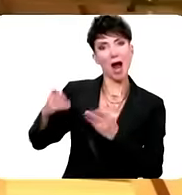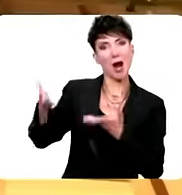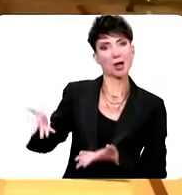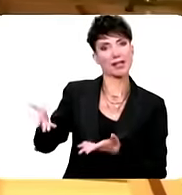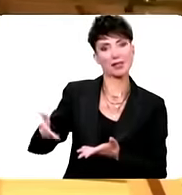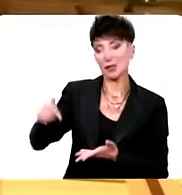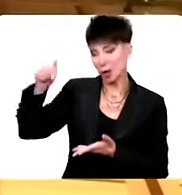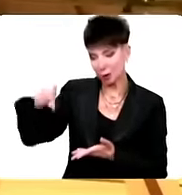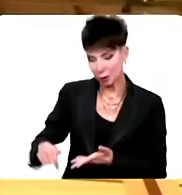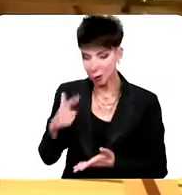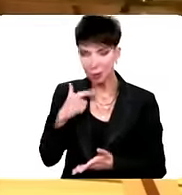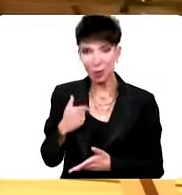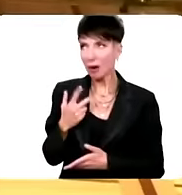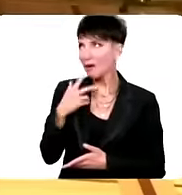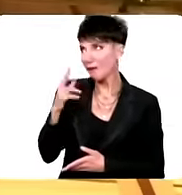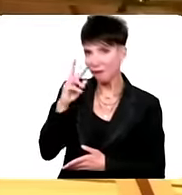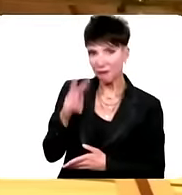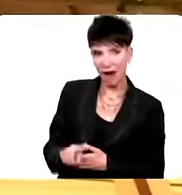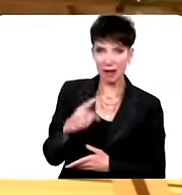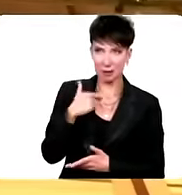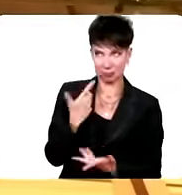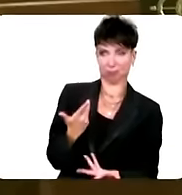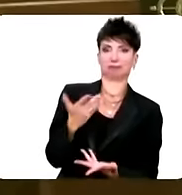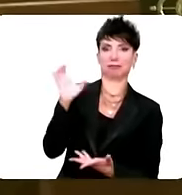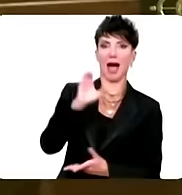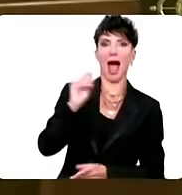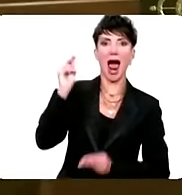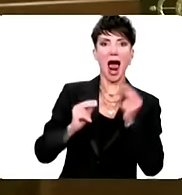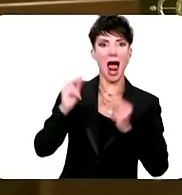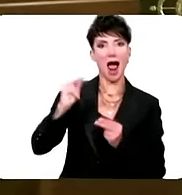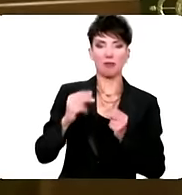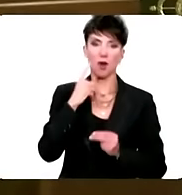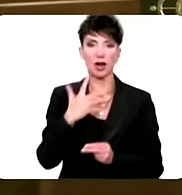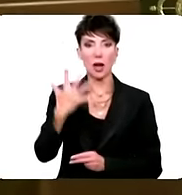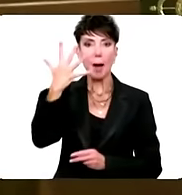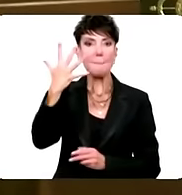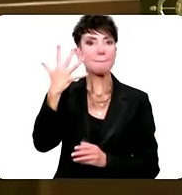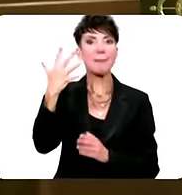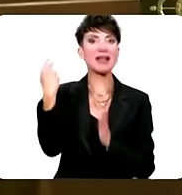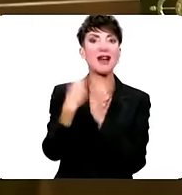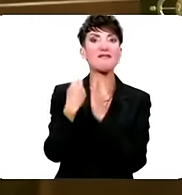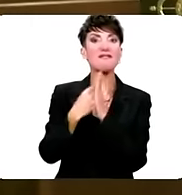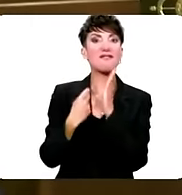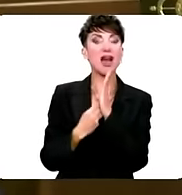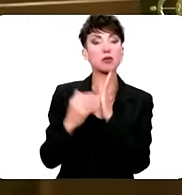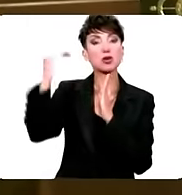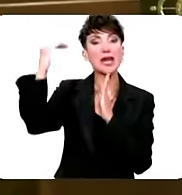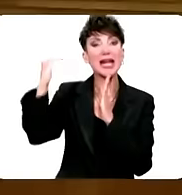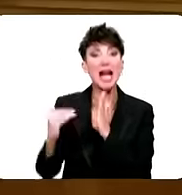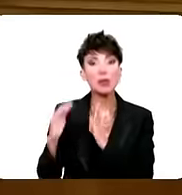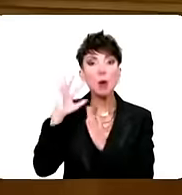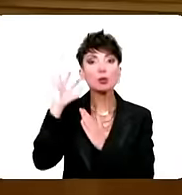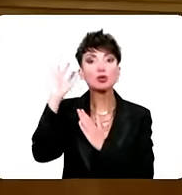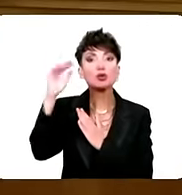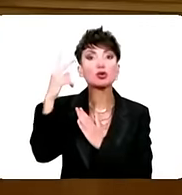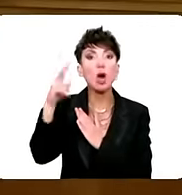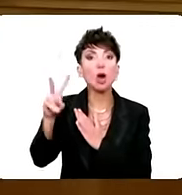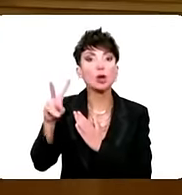είναι περίπου 5 μονάδες κάτω από τον πύχη, το στόχο που είχατε θέσει ως Νέα Δημοκρατία. Συναισθήματα.